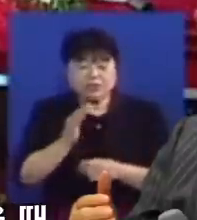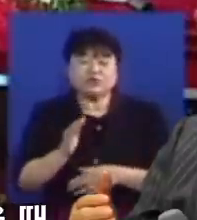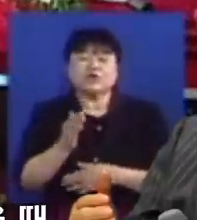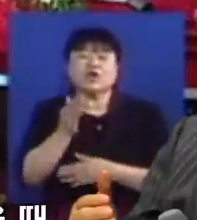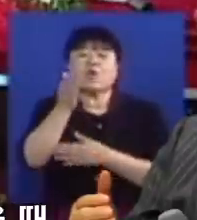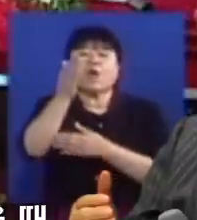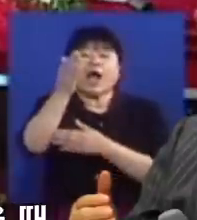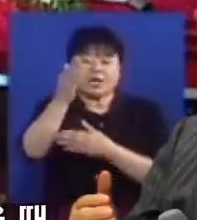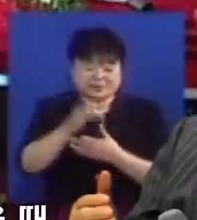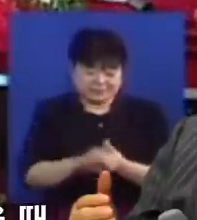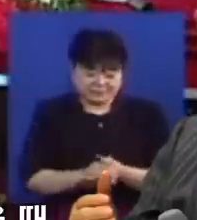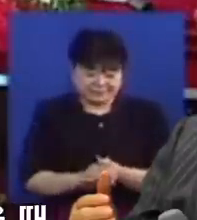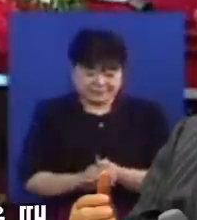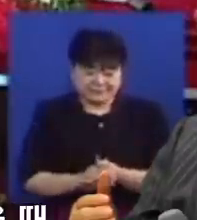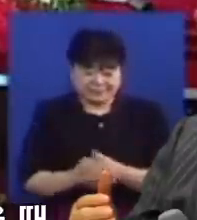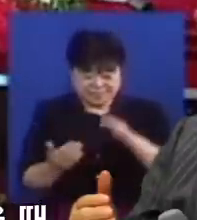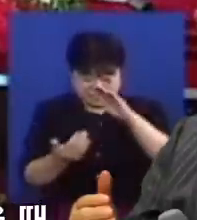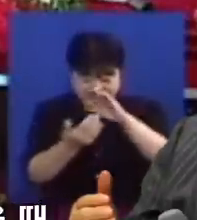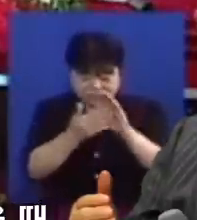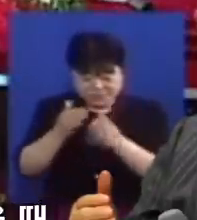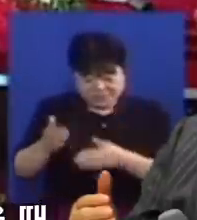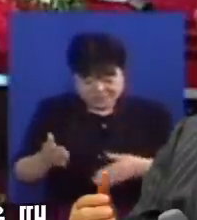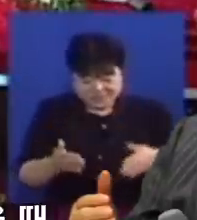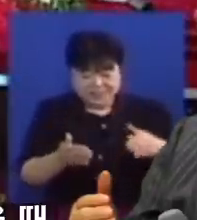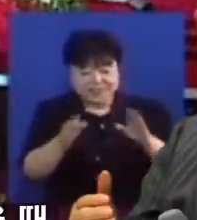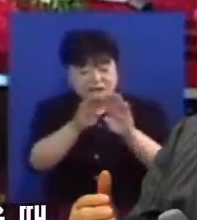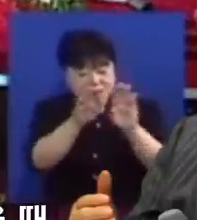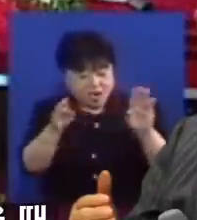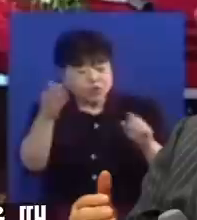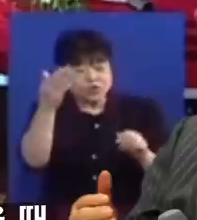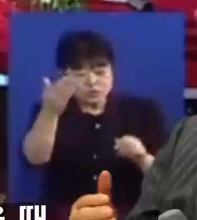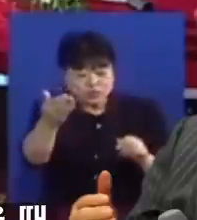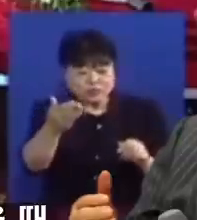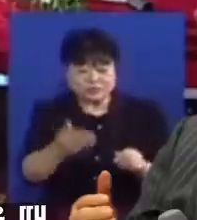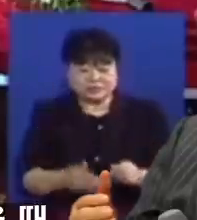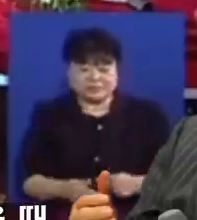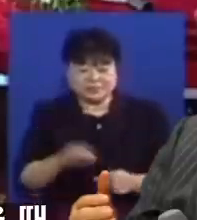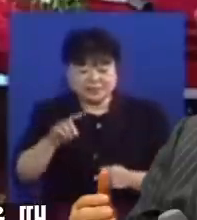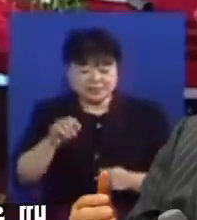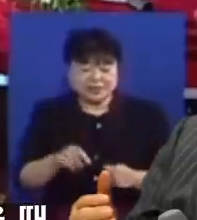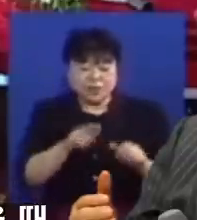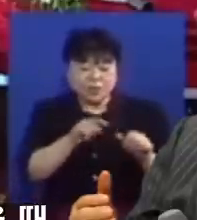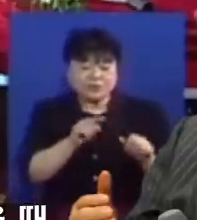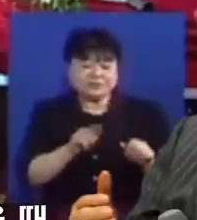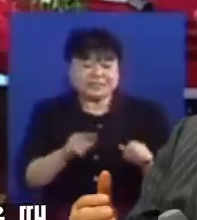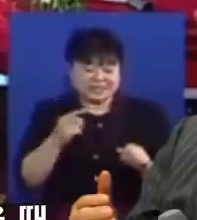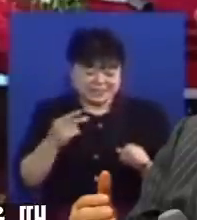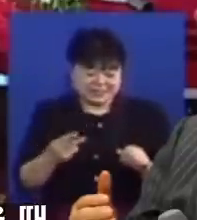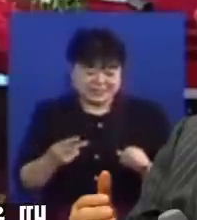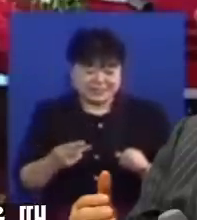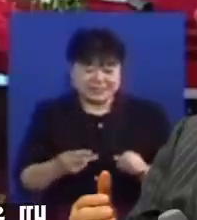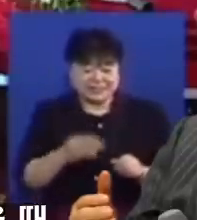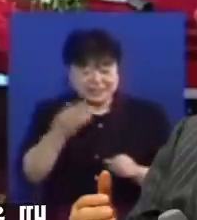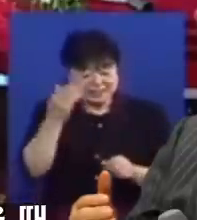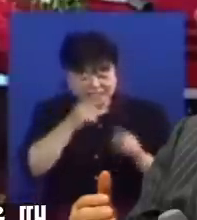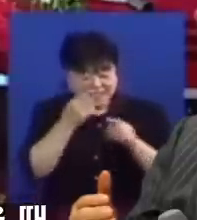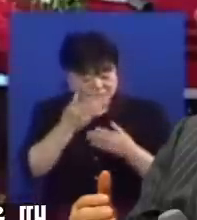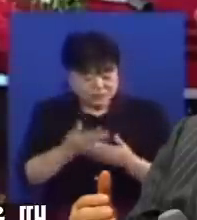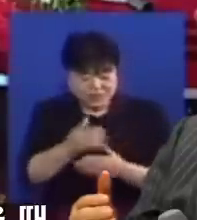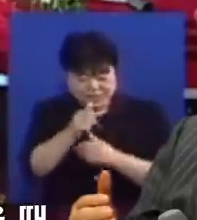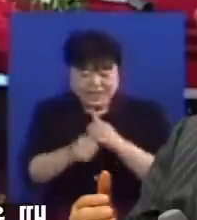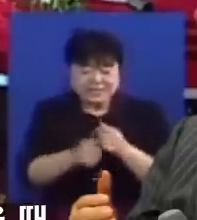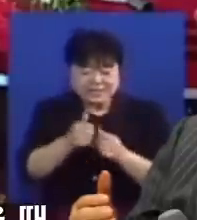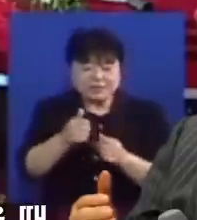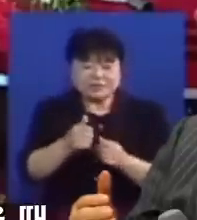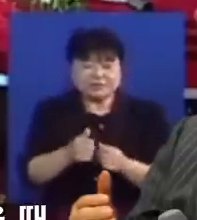영광이 이룰 수 있는 길을 열어주었다 했는 것입니다. 창세기 50장 20절에 당신들은 나를 해하려 하였으나 하나님은